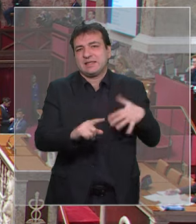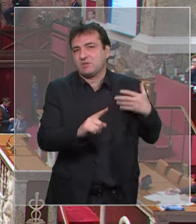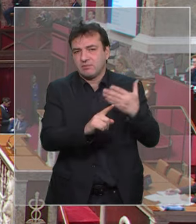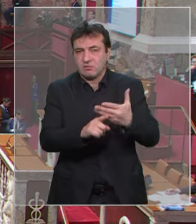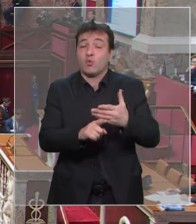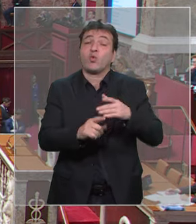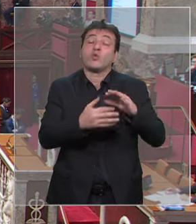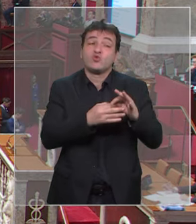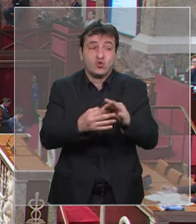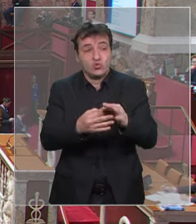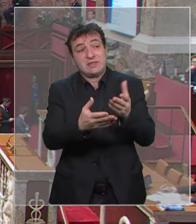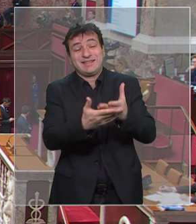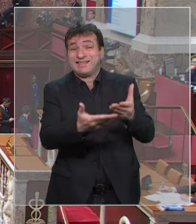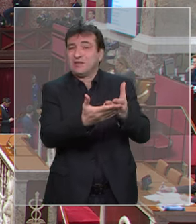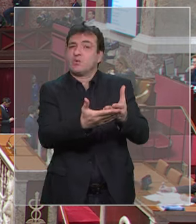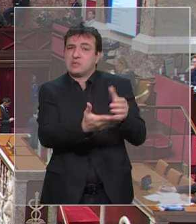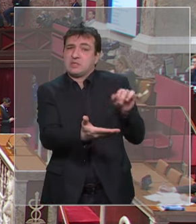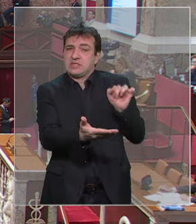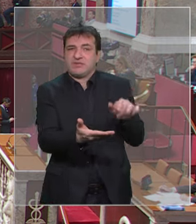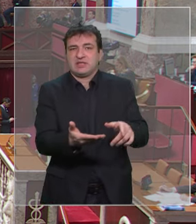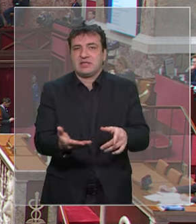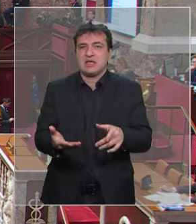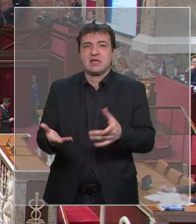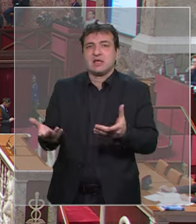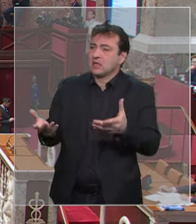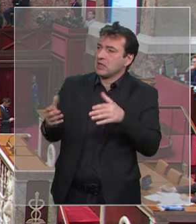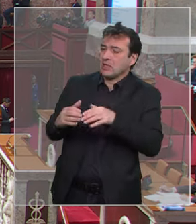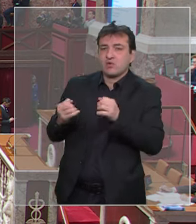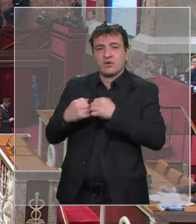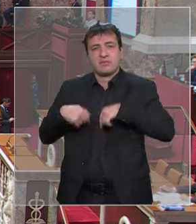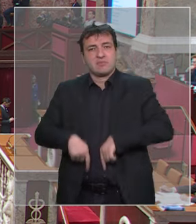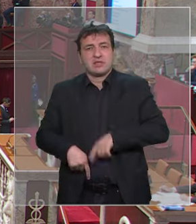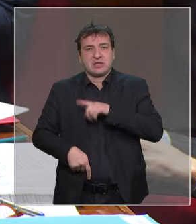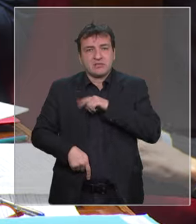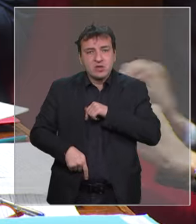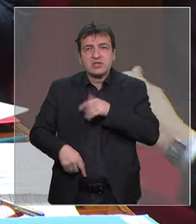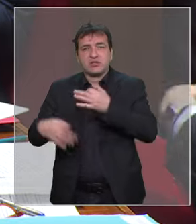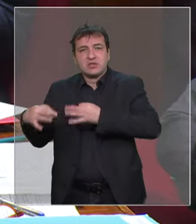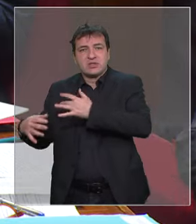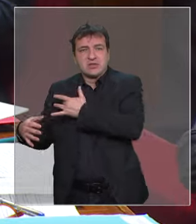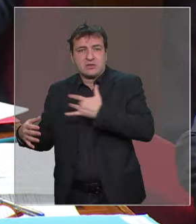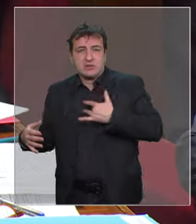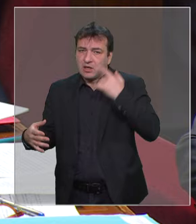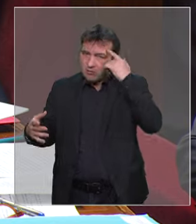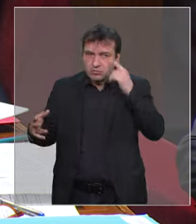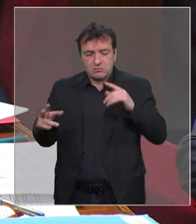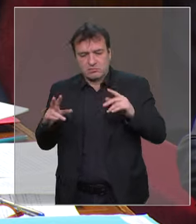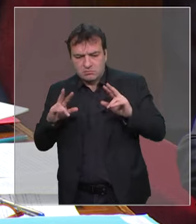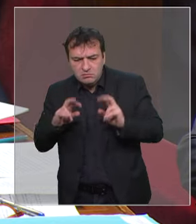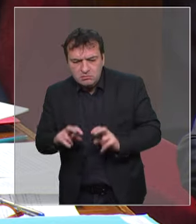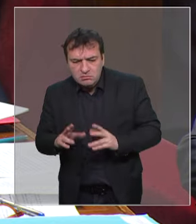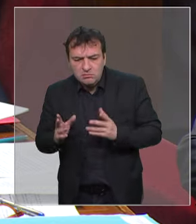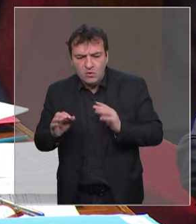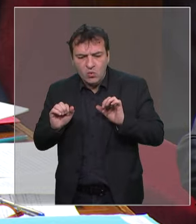drame, j'ai réuni le ministre de l'Intérieur, le ministre de la Justice et le ministre de la Santé pour examiner si